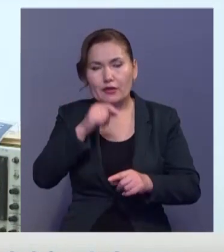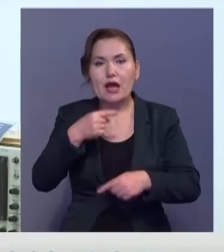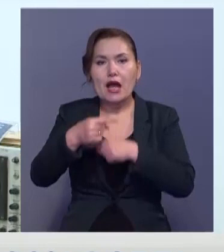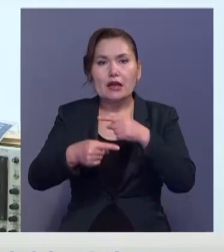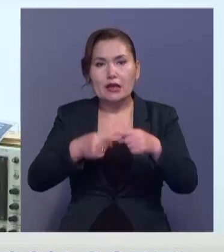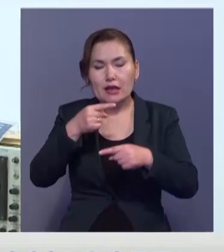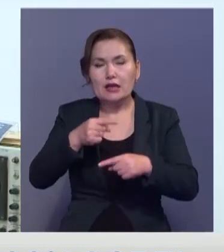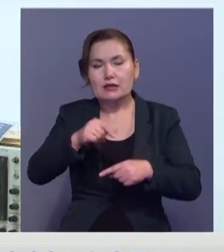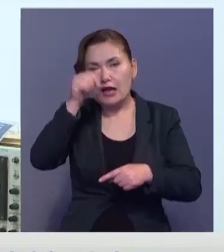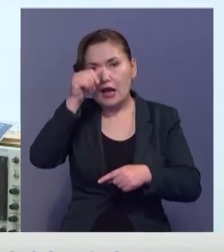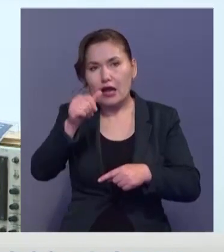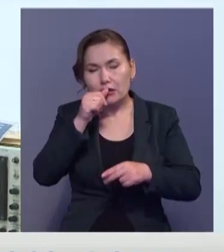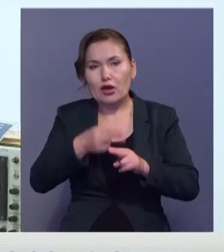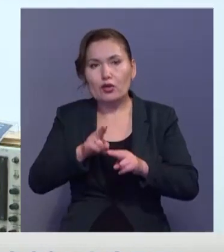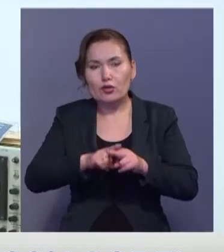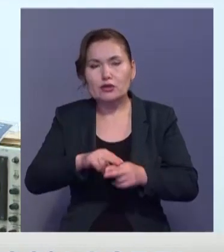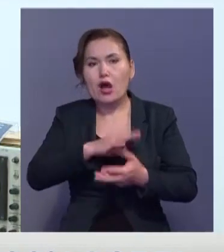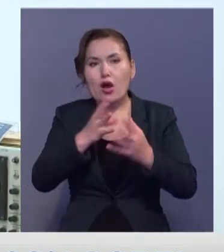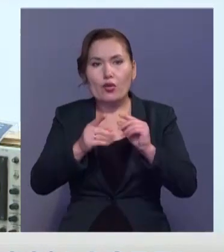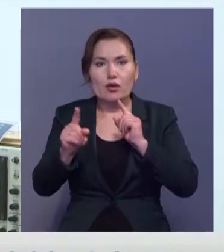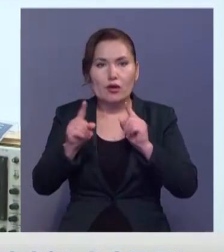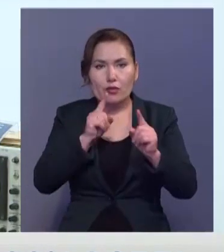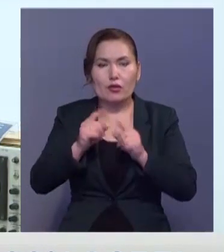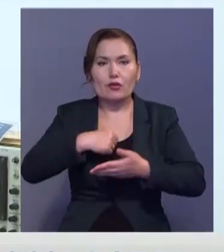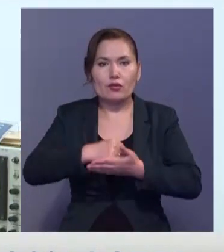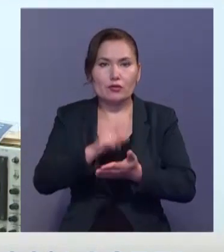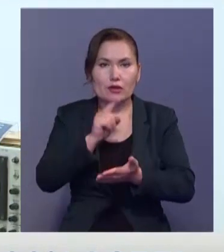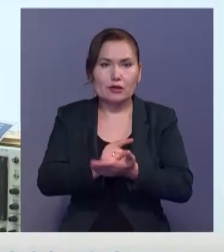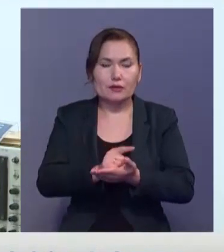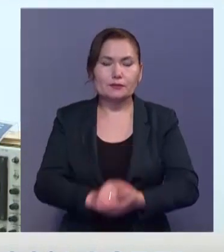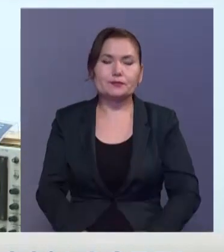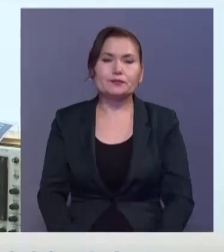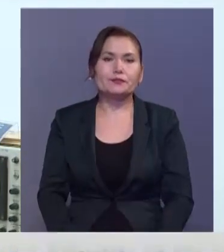айдың аяғына дейін біз сол жиналыстың қорытындысын шығаруға тырысамыз.